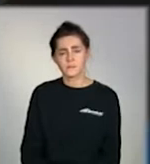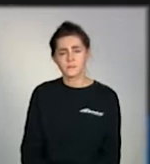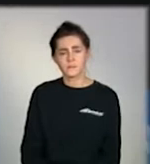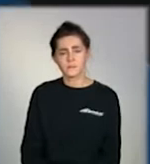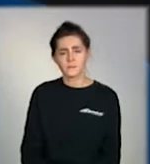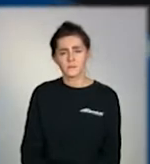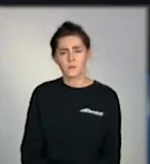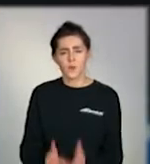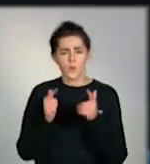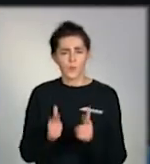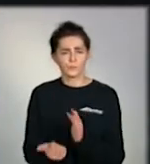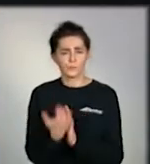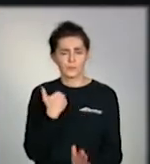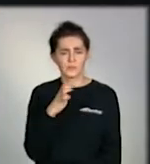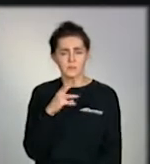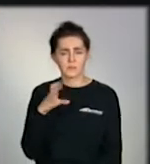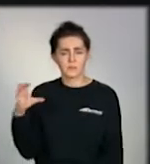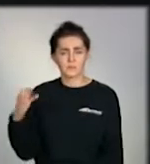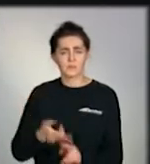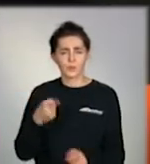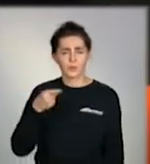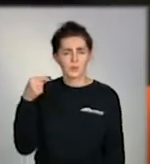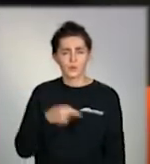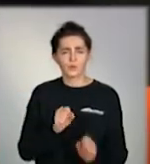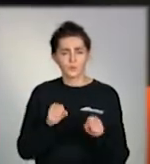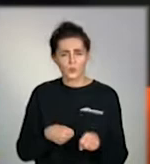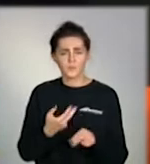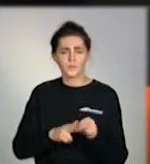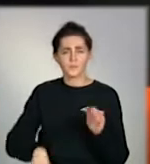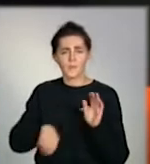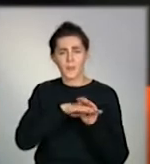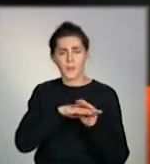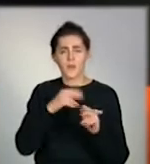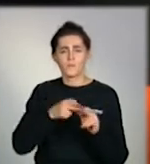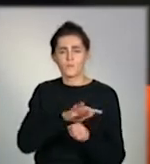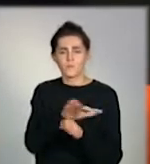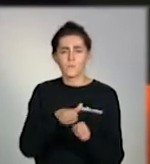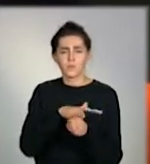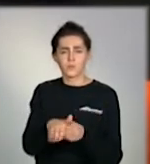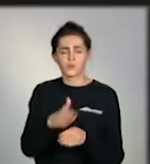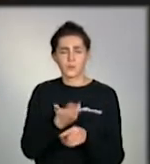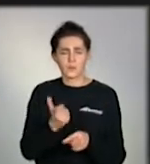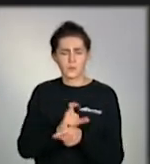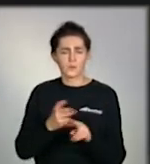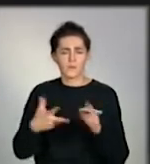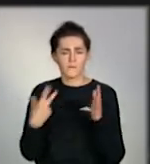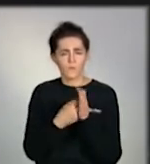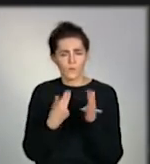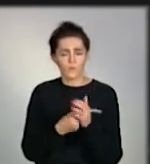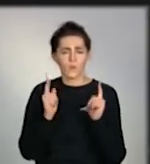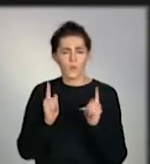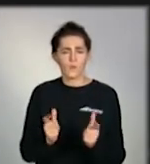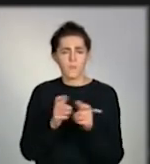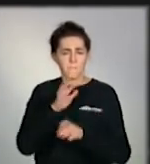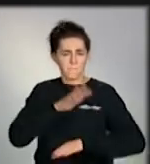Вот осемисечка. Плюс 1000 доступно. 1000 гривень за повний курс вакцинації Аліна отримала на віртуальну